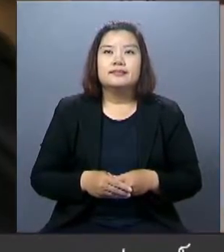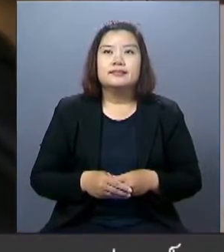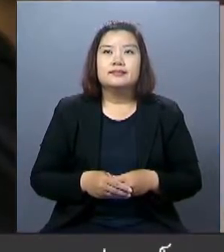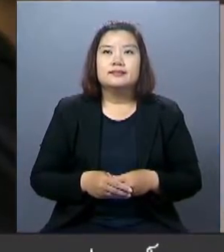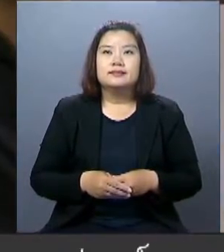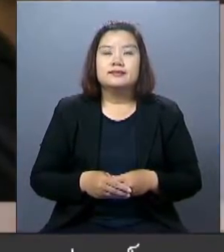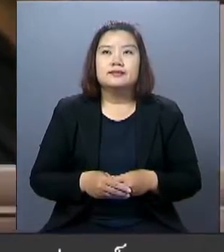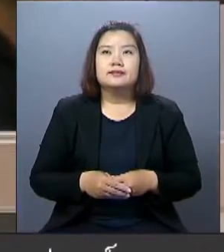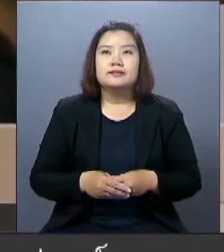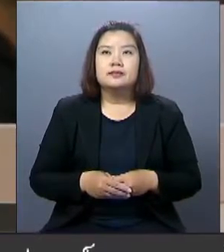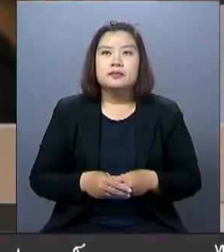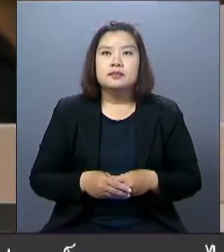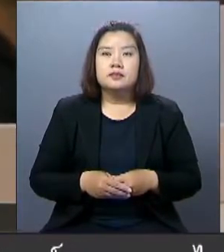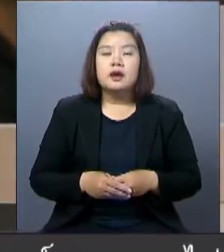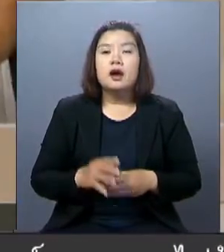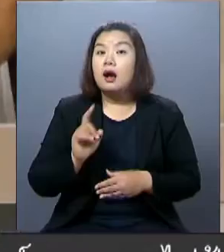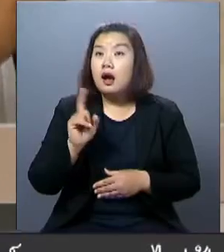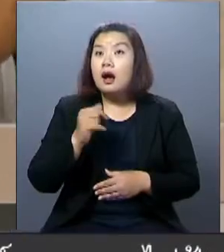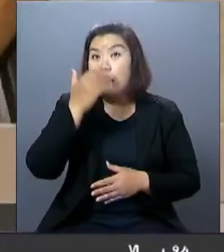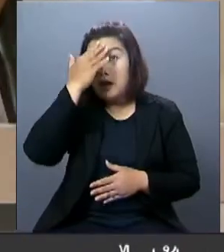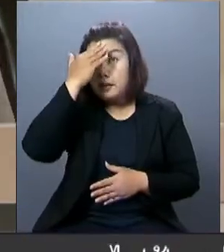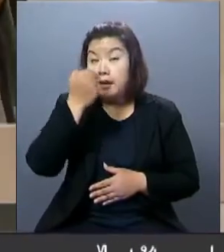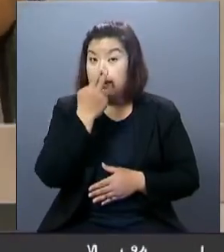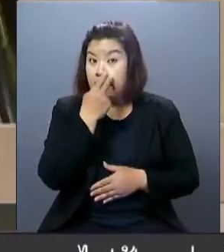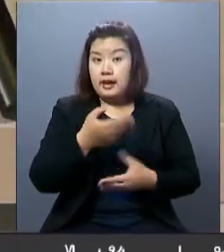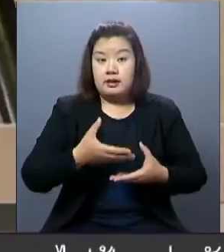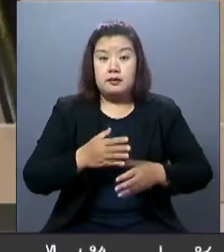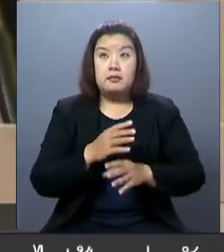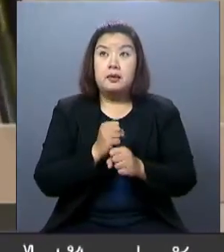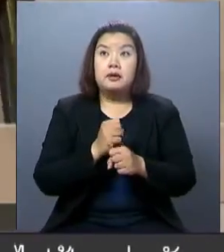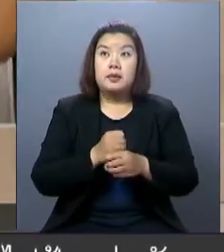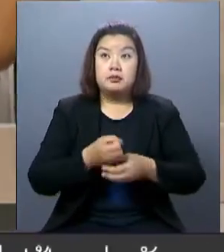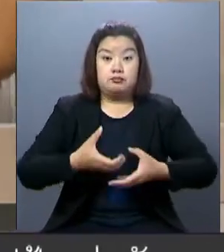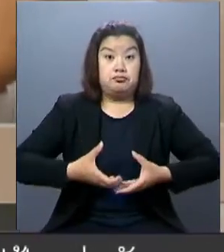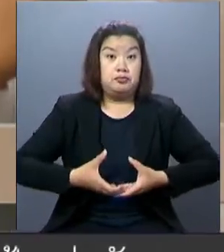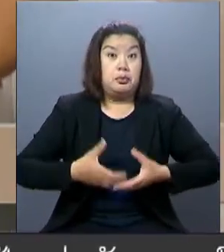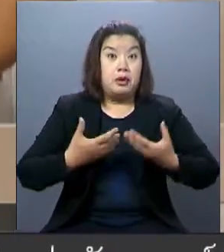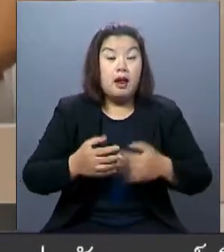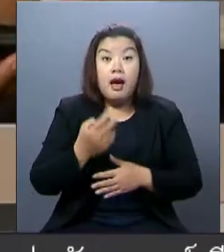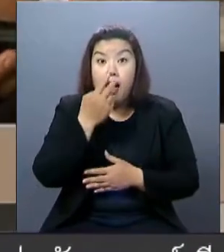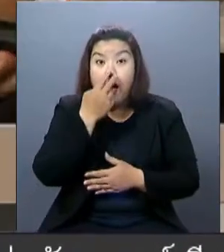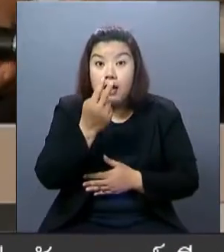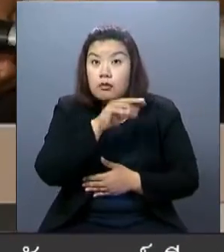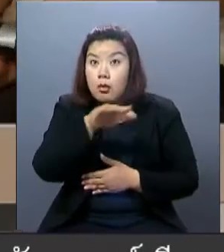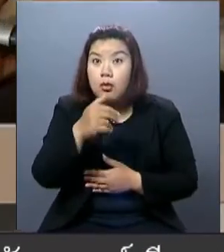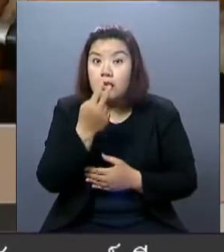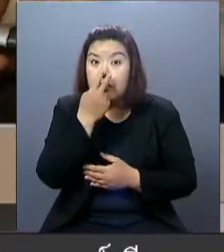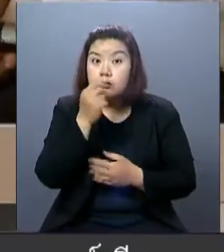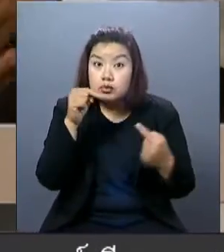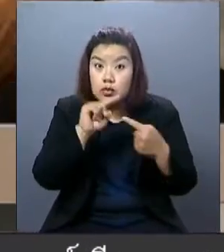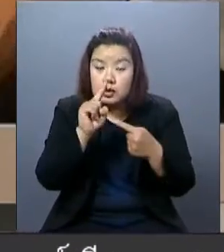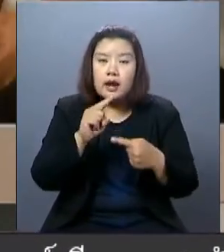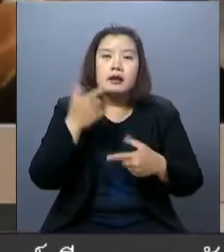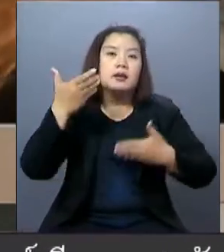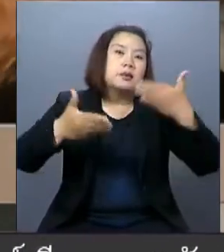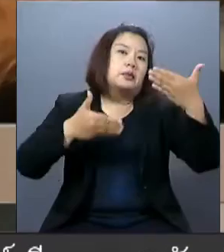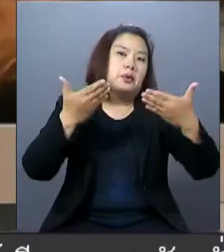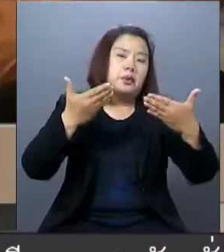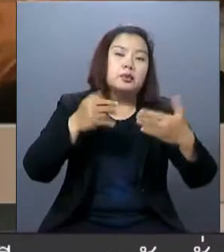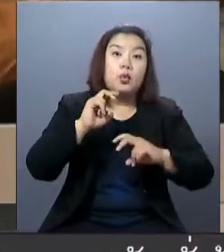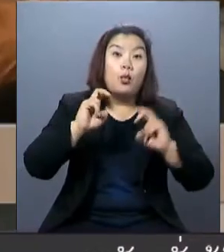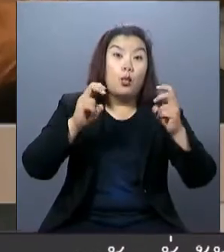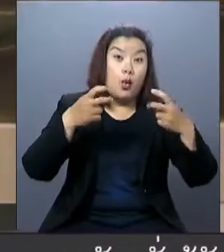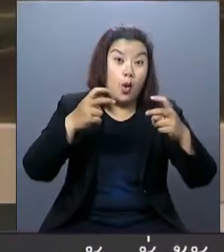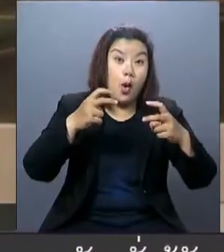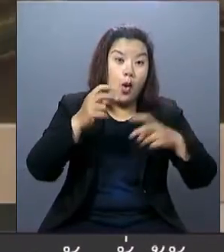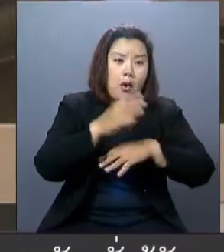เป็นความภูมิใจสูงสุดในชีวิตเมื่อพระพุทธรูปที่ทำเองกับมือได้ออกสู่สายตาประชาชนในนิทรรศการจากมือที่เปื้อนบาปสู่มือ